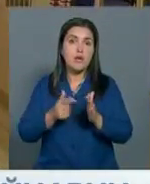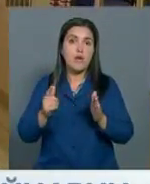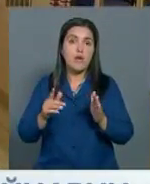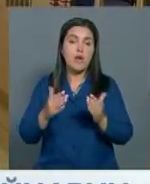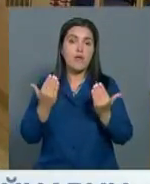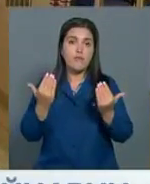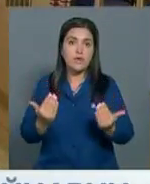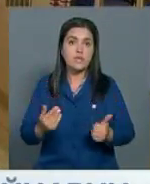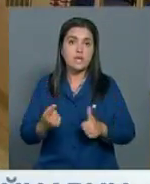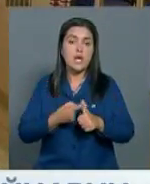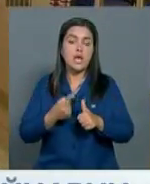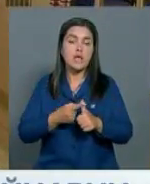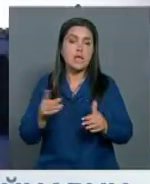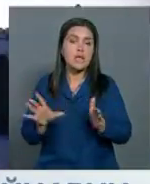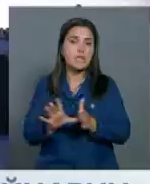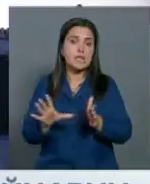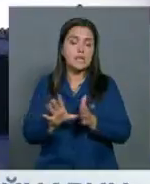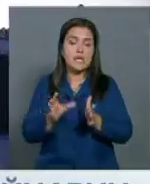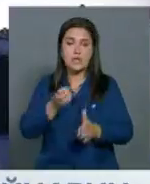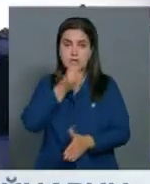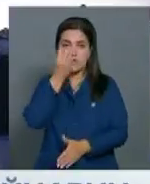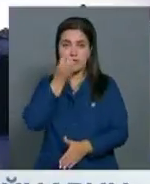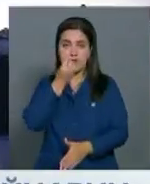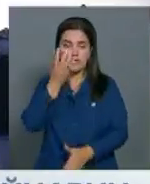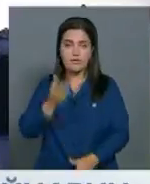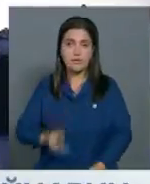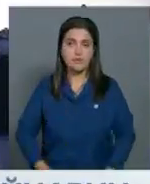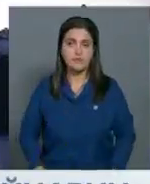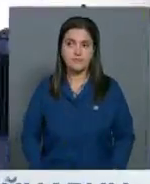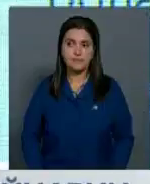выставке назвали «Энергия цветов».